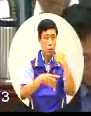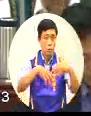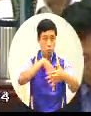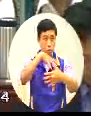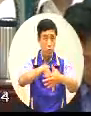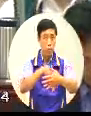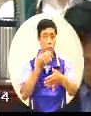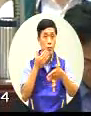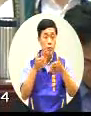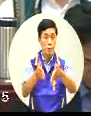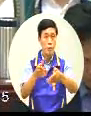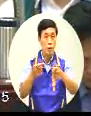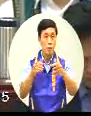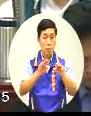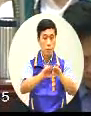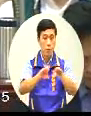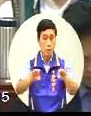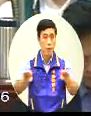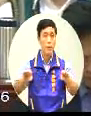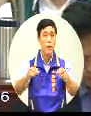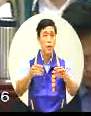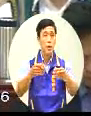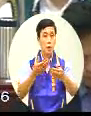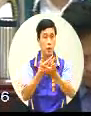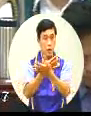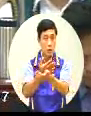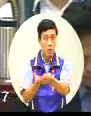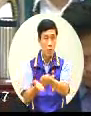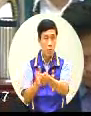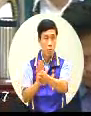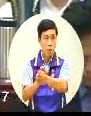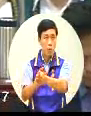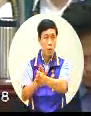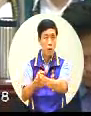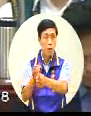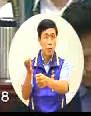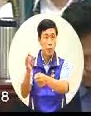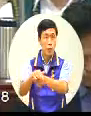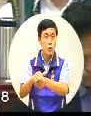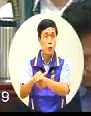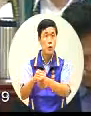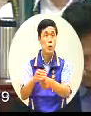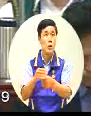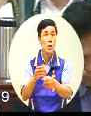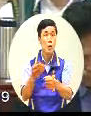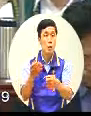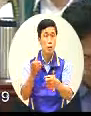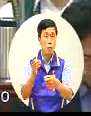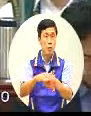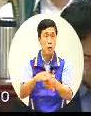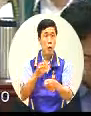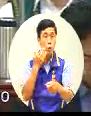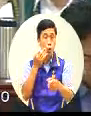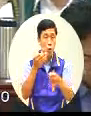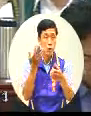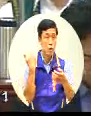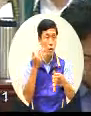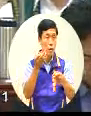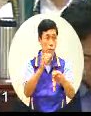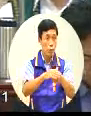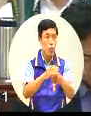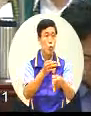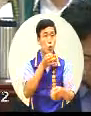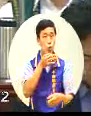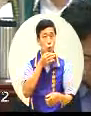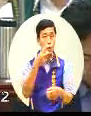个停车空间的奖励部分哦，然后来同时来补再增加，除了原先已经足以补足的部分，那我们会再增加相关的停车空